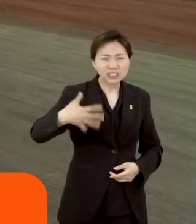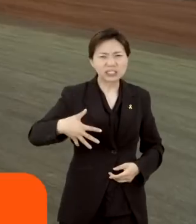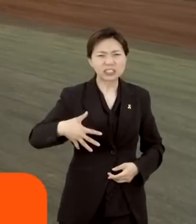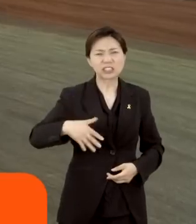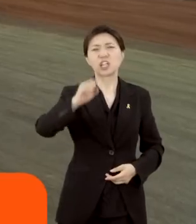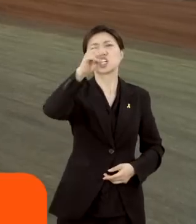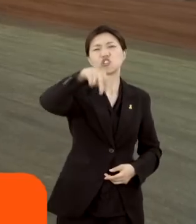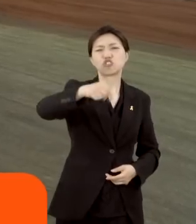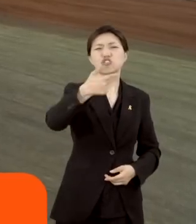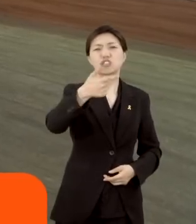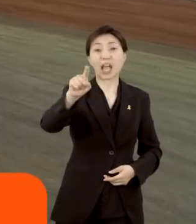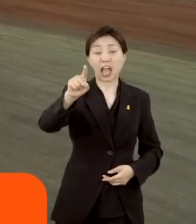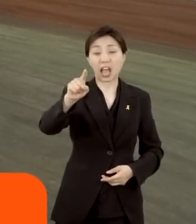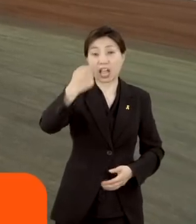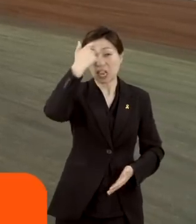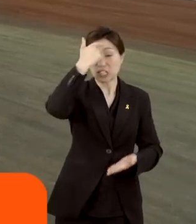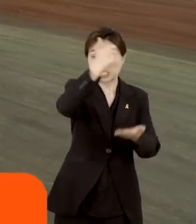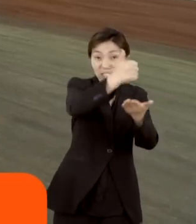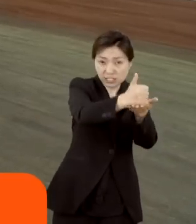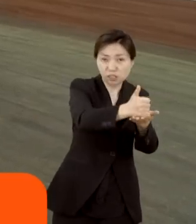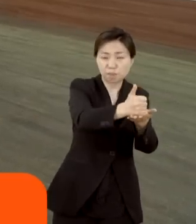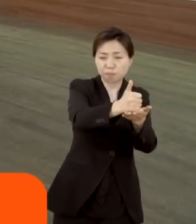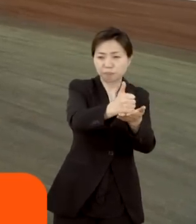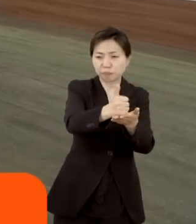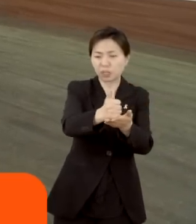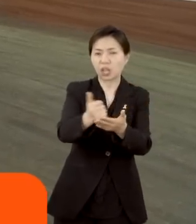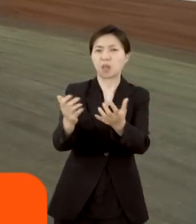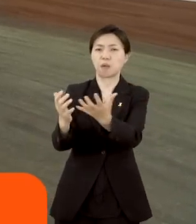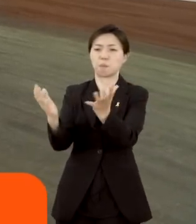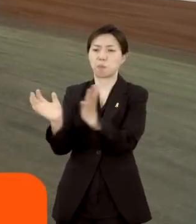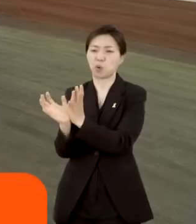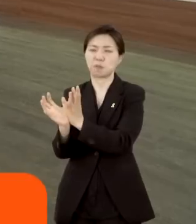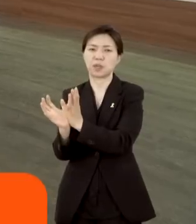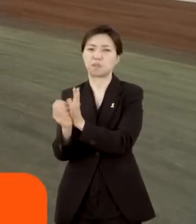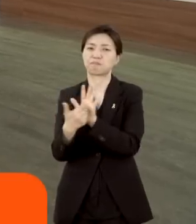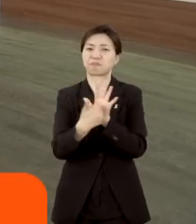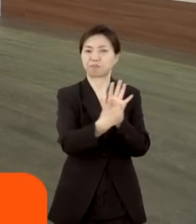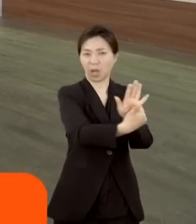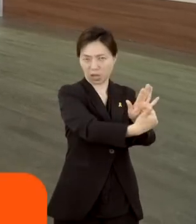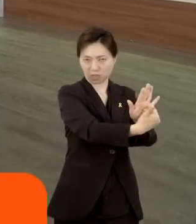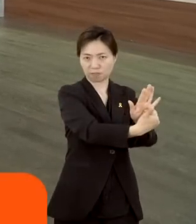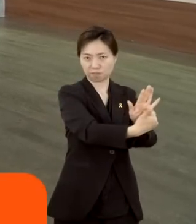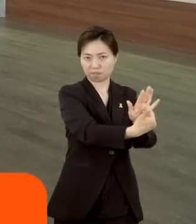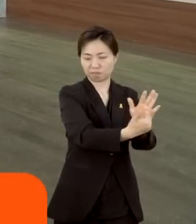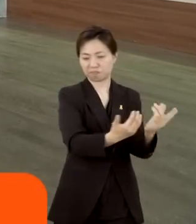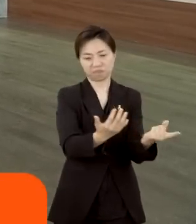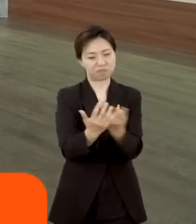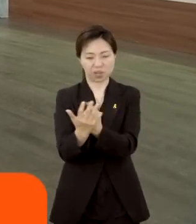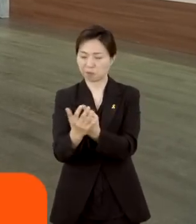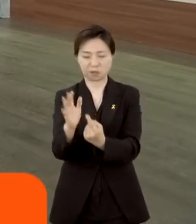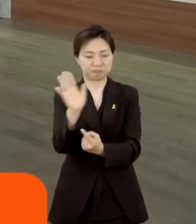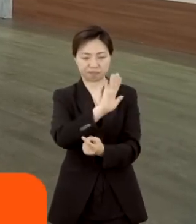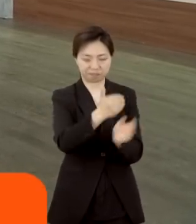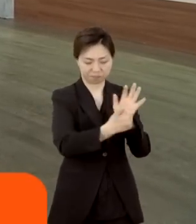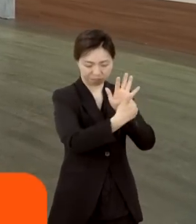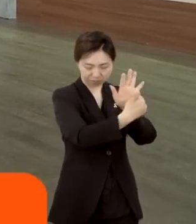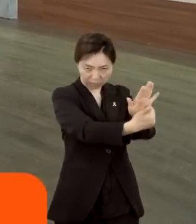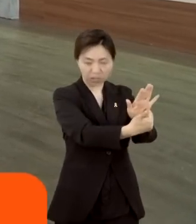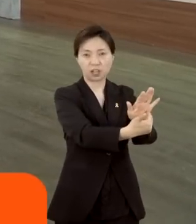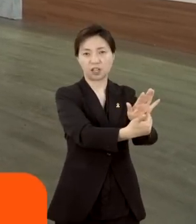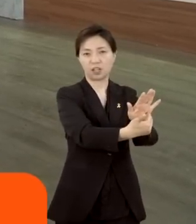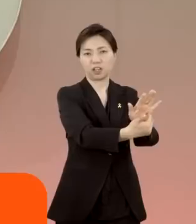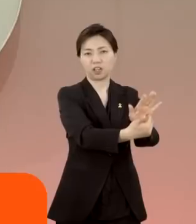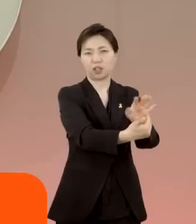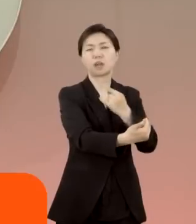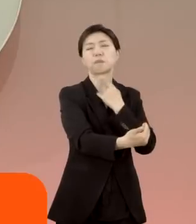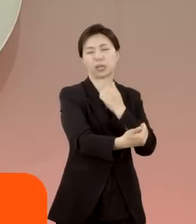깨달음을 얻지 못한 윤아 스님을 대중 모임에 참여시키지 않도록 했다